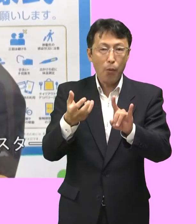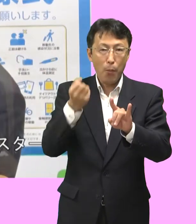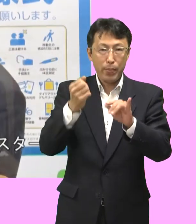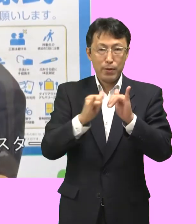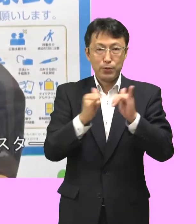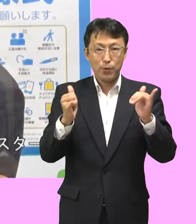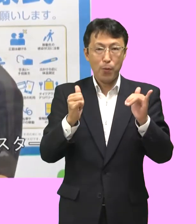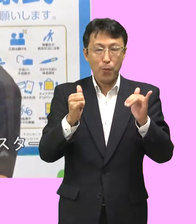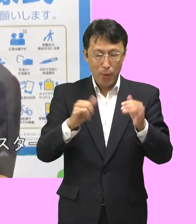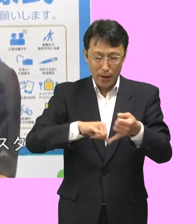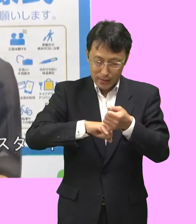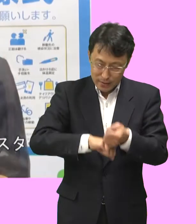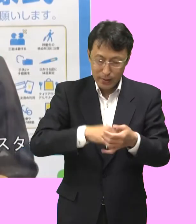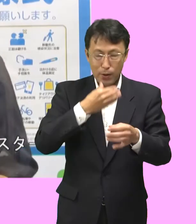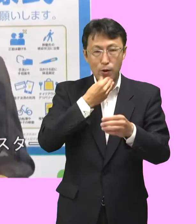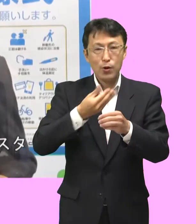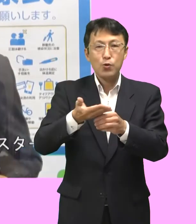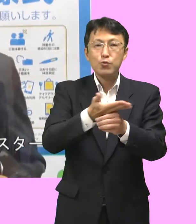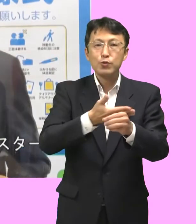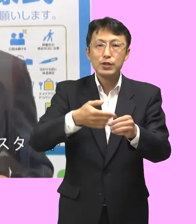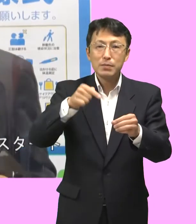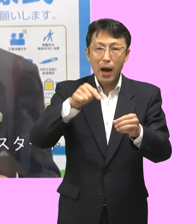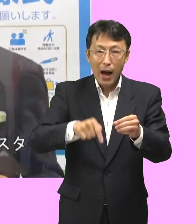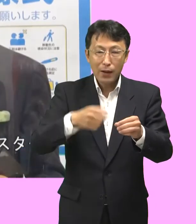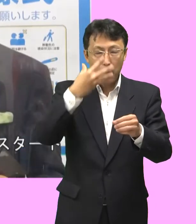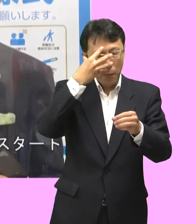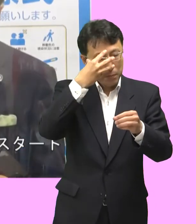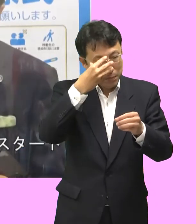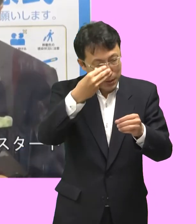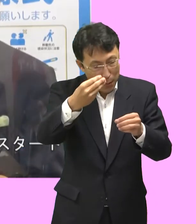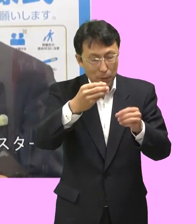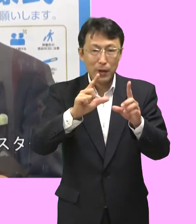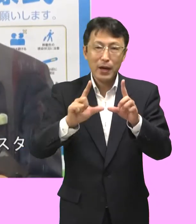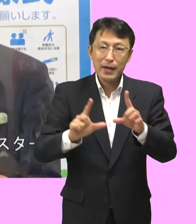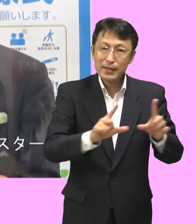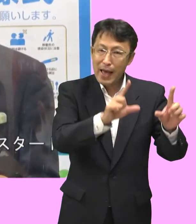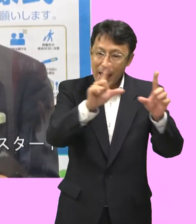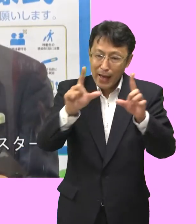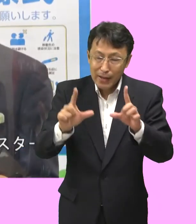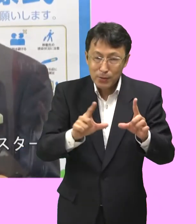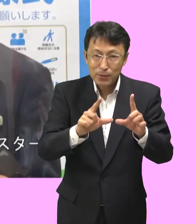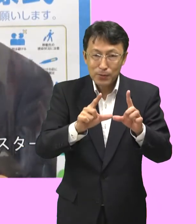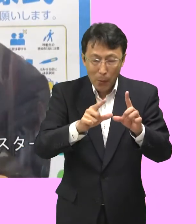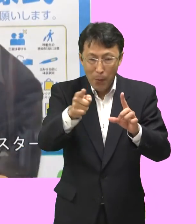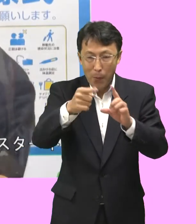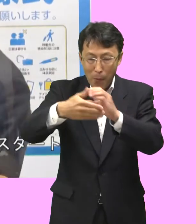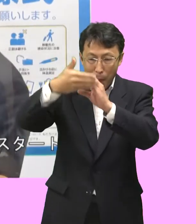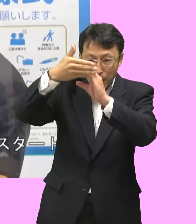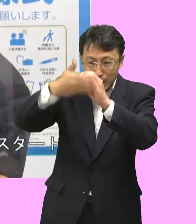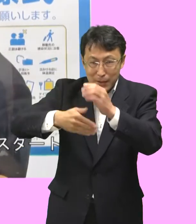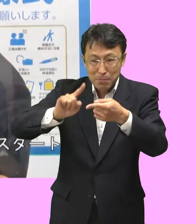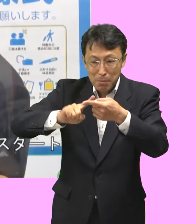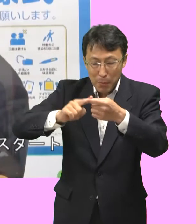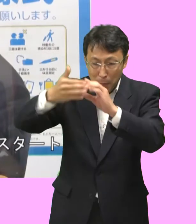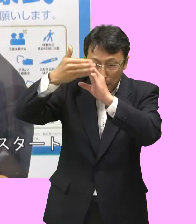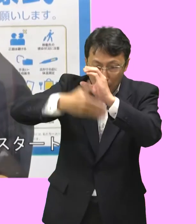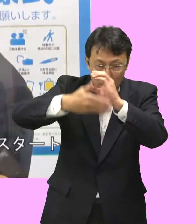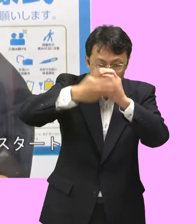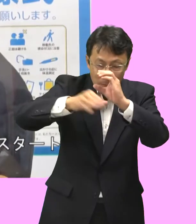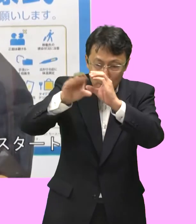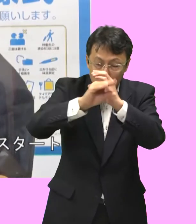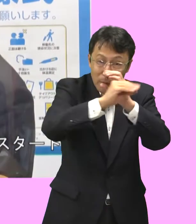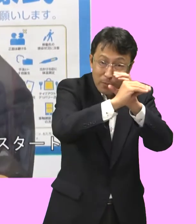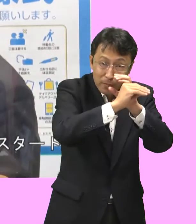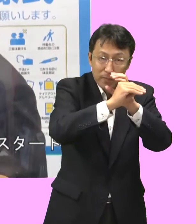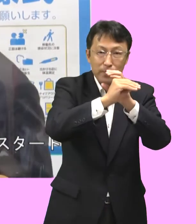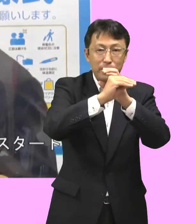の、魅力的なワンシーンをですね写真撮っていただいて、まあ、てかいただくということ